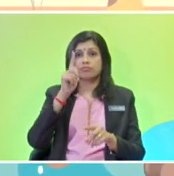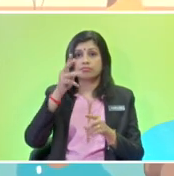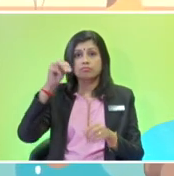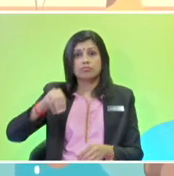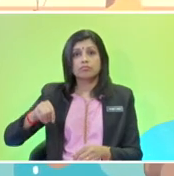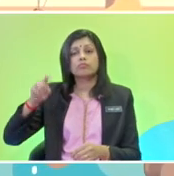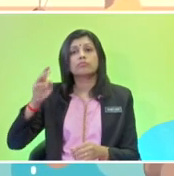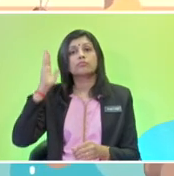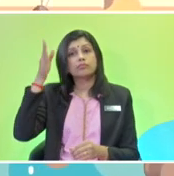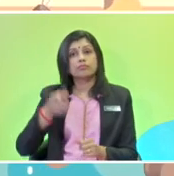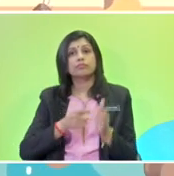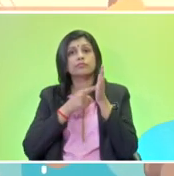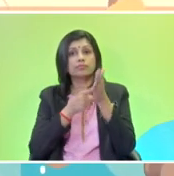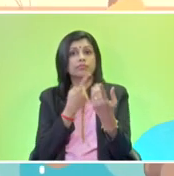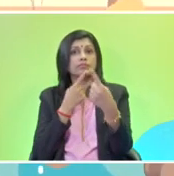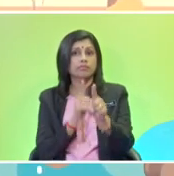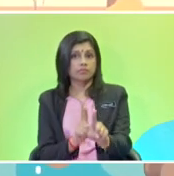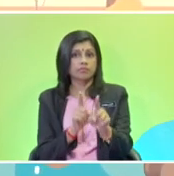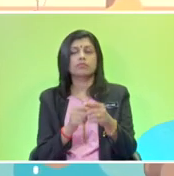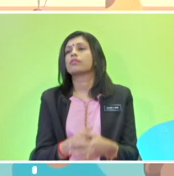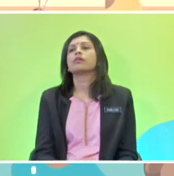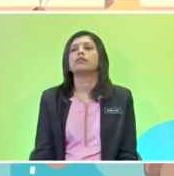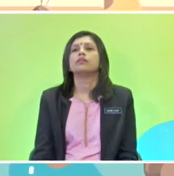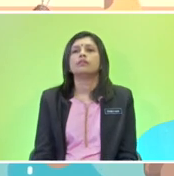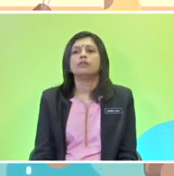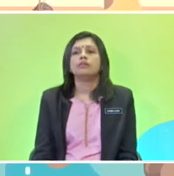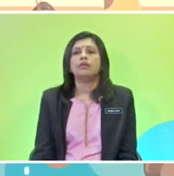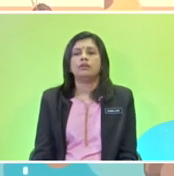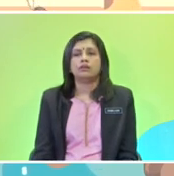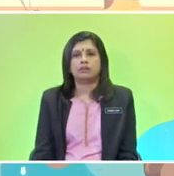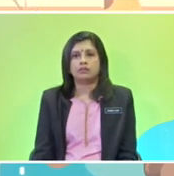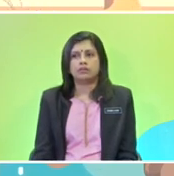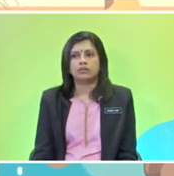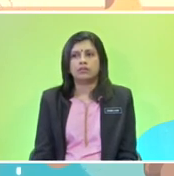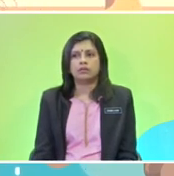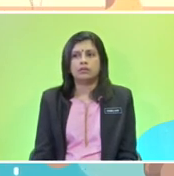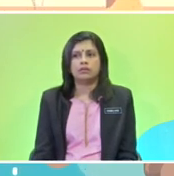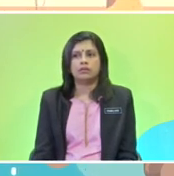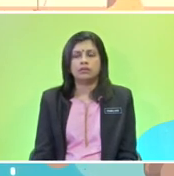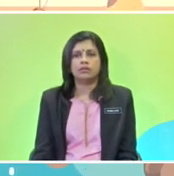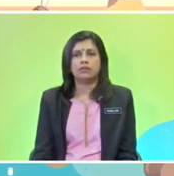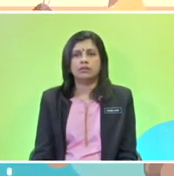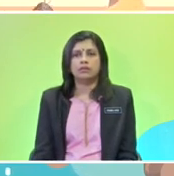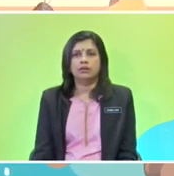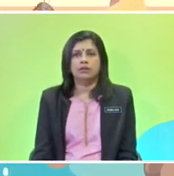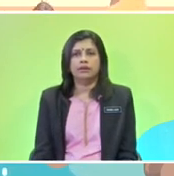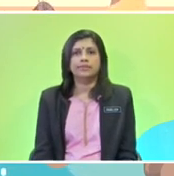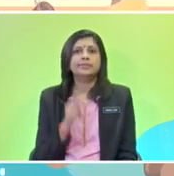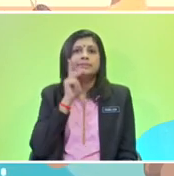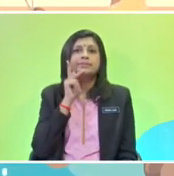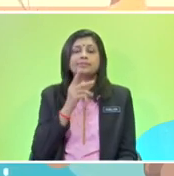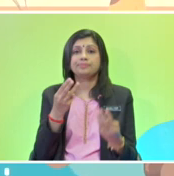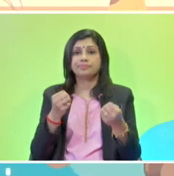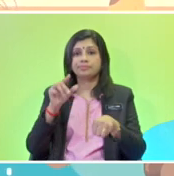boleh? Okey. Okey, kita buat. Alright. Cikgu, saya nak gunakan kaedah kita pecahkan kepada dua.